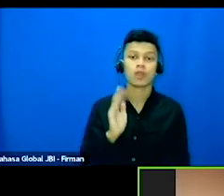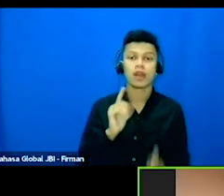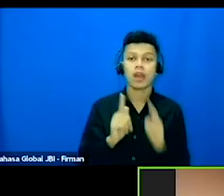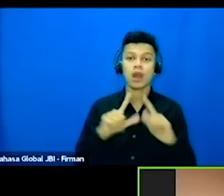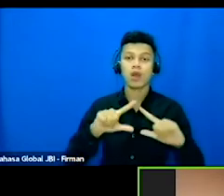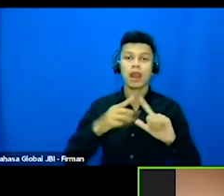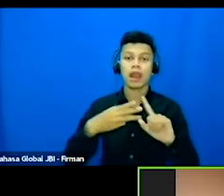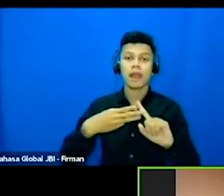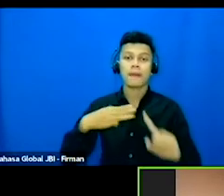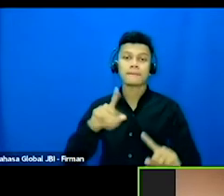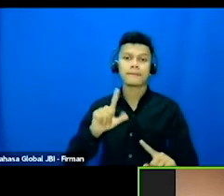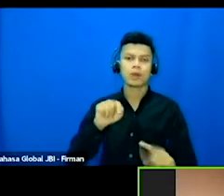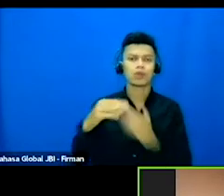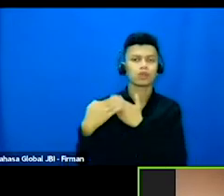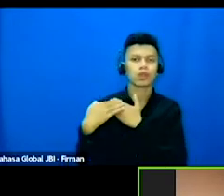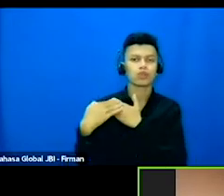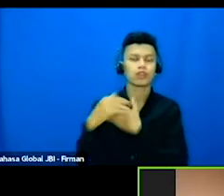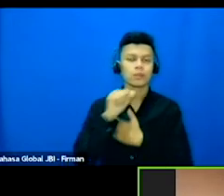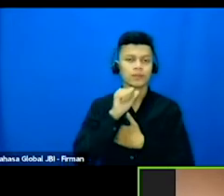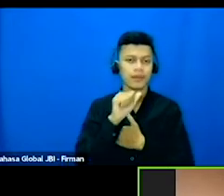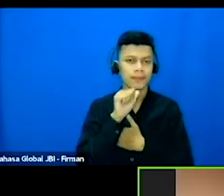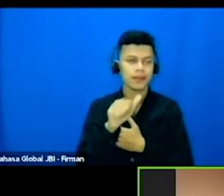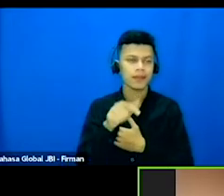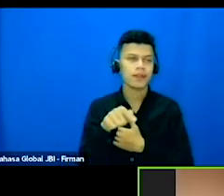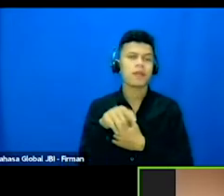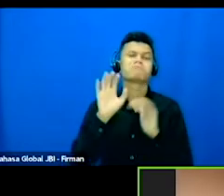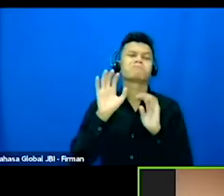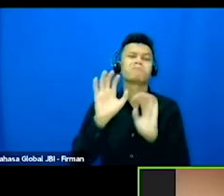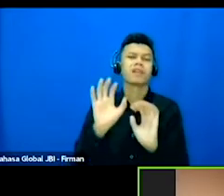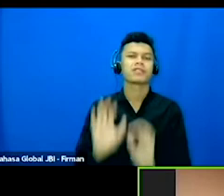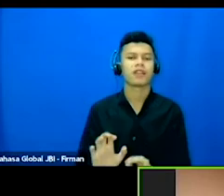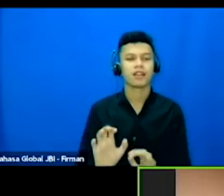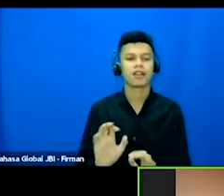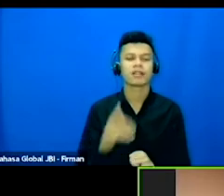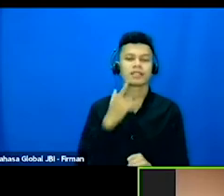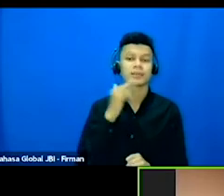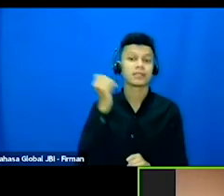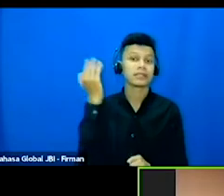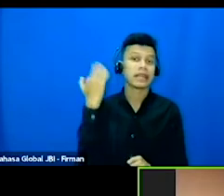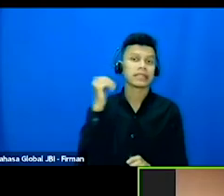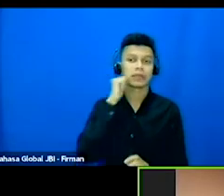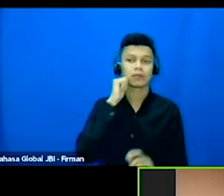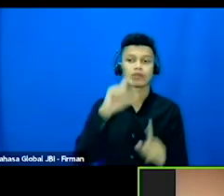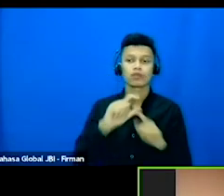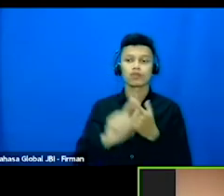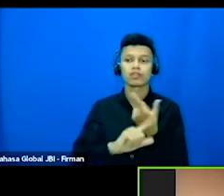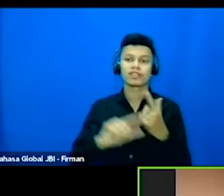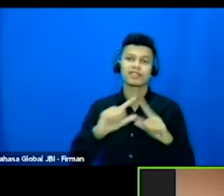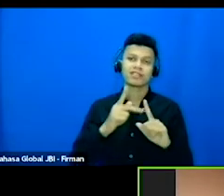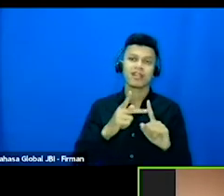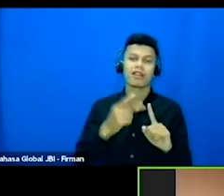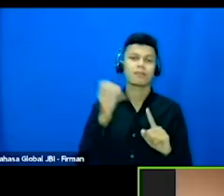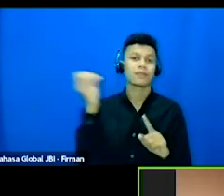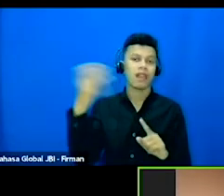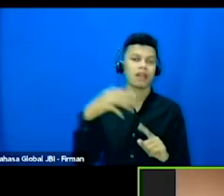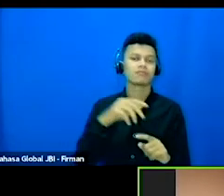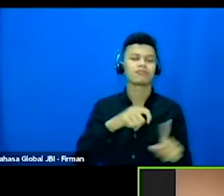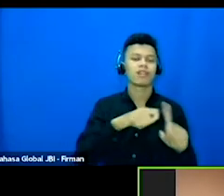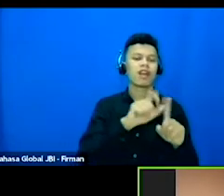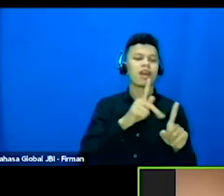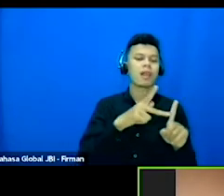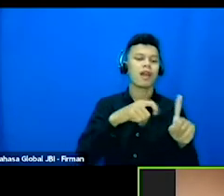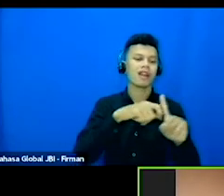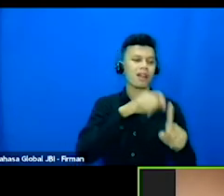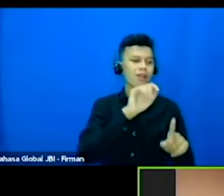itu otoritasnya eh banyak sekali tadi seperti Ibu dia sampaikan kayak HK punya dan betul ada